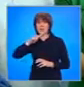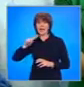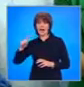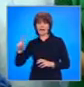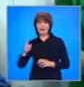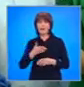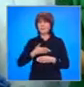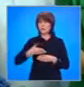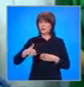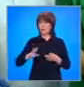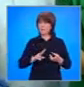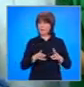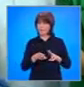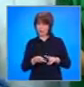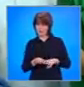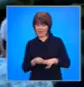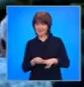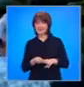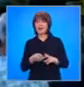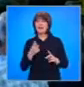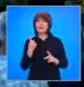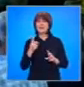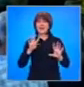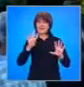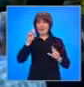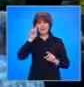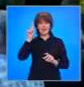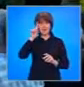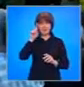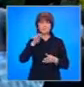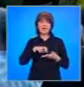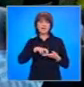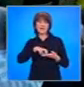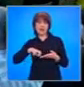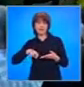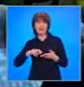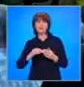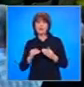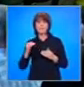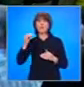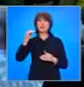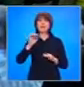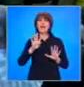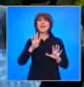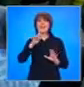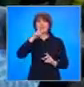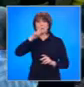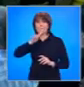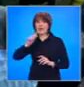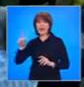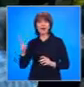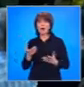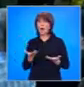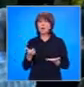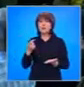продължаваме промяната, по думите на Карадая, само за 9 дни задълженията са нараснали с 9 милиарда, които ще